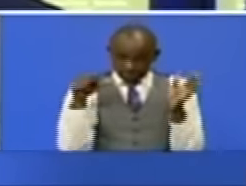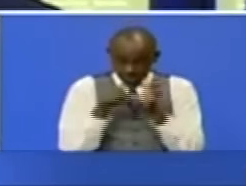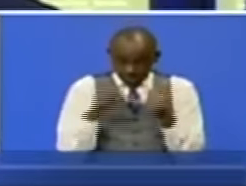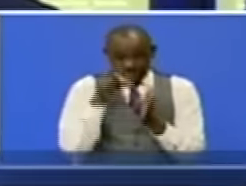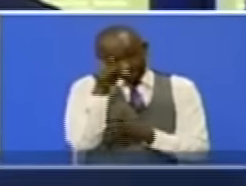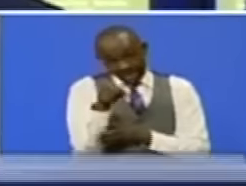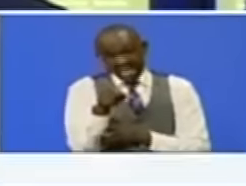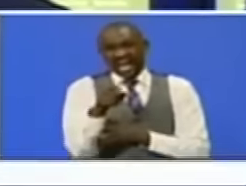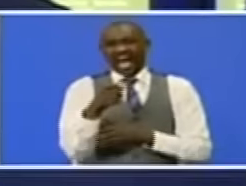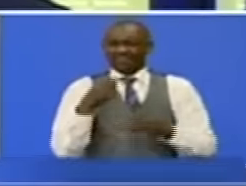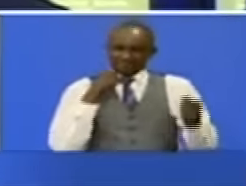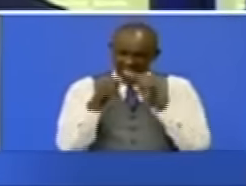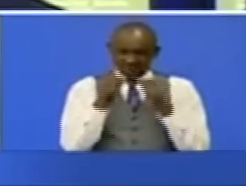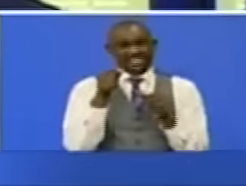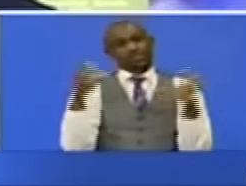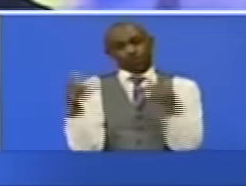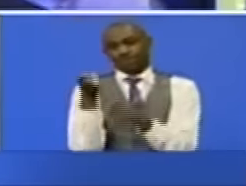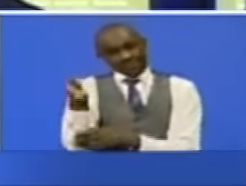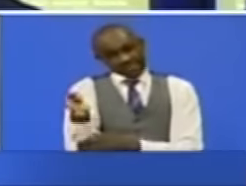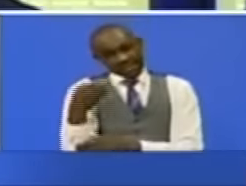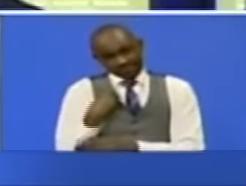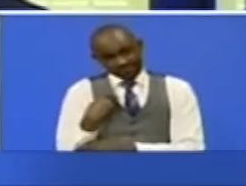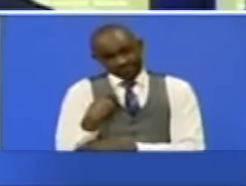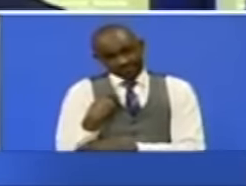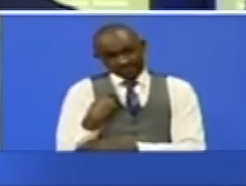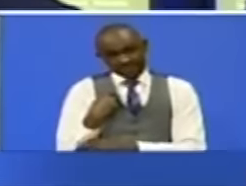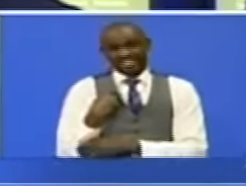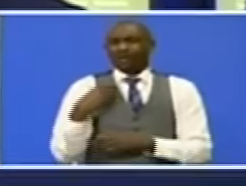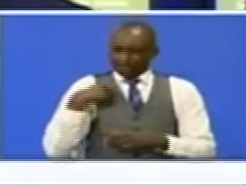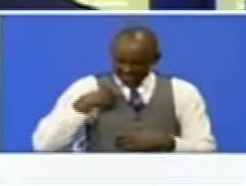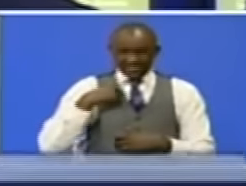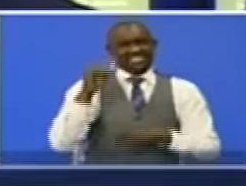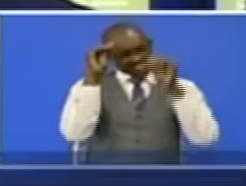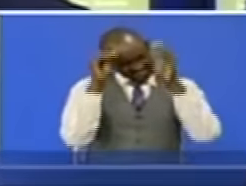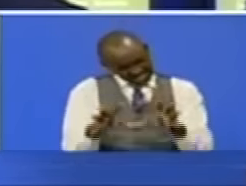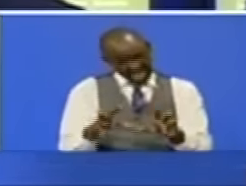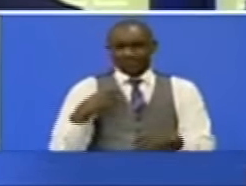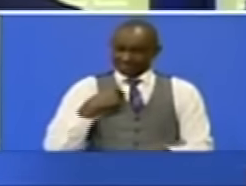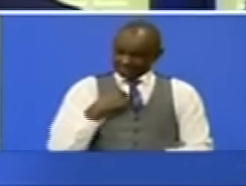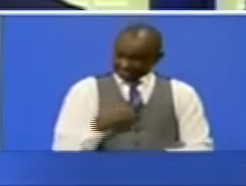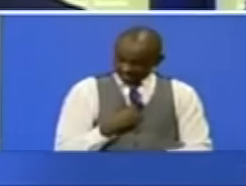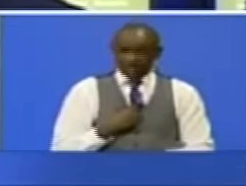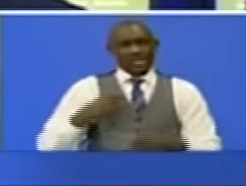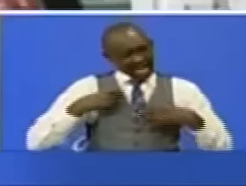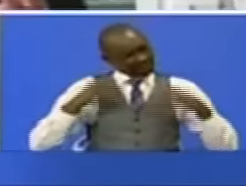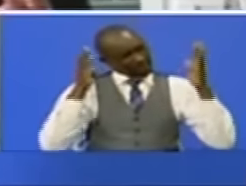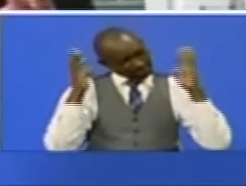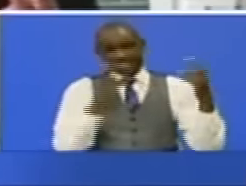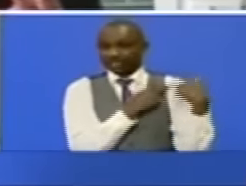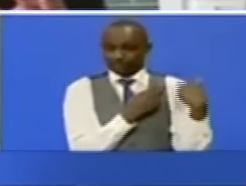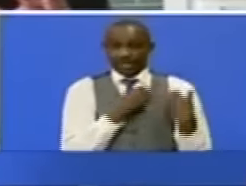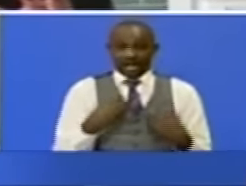violent extremism. And as schools, as educators, we also have a very, very big role to play.